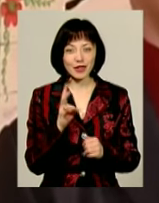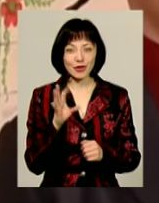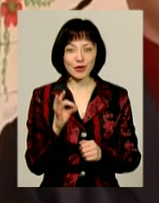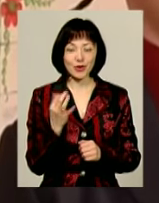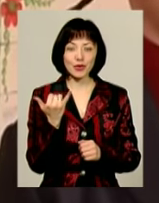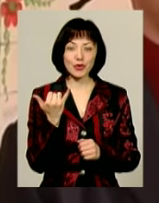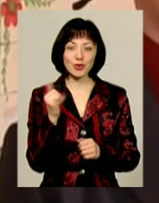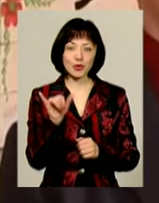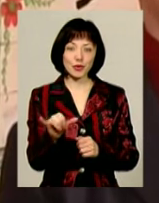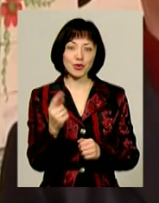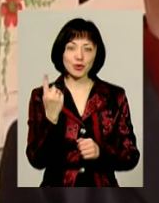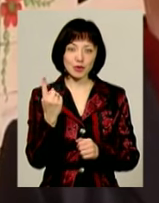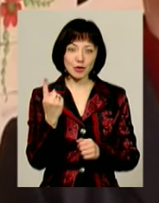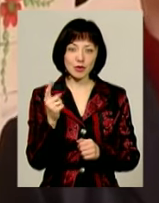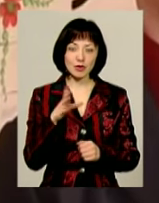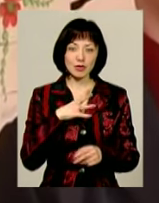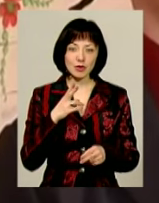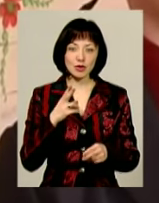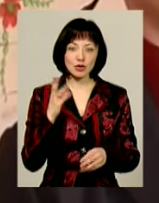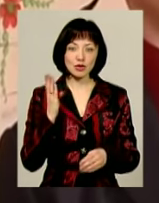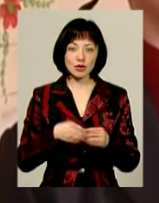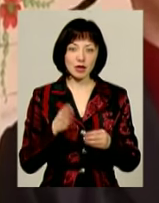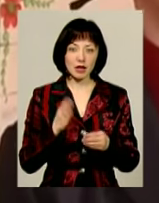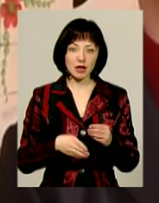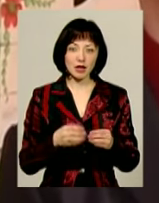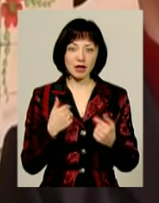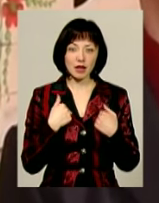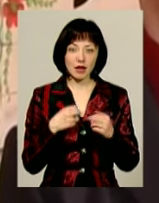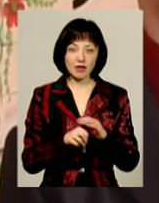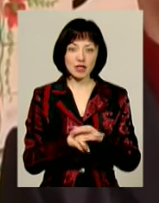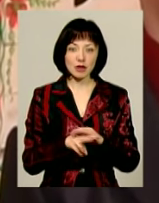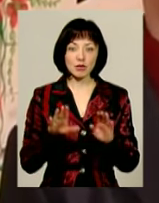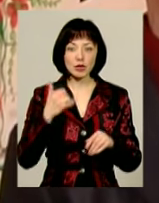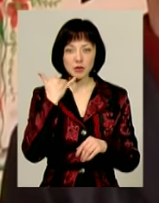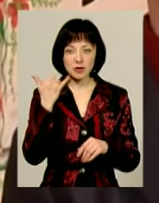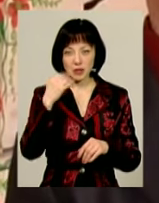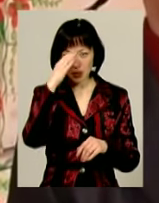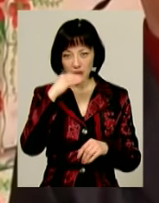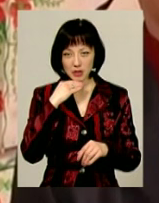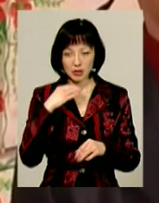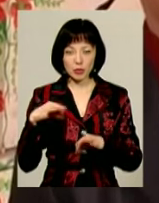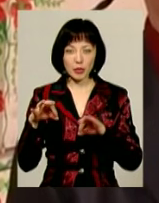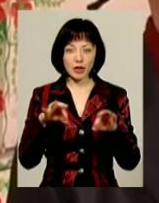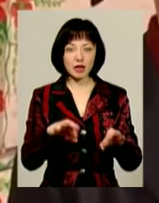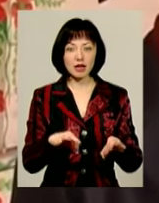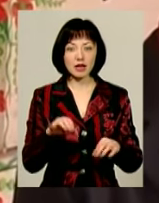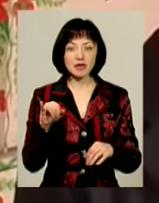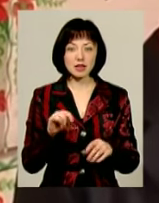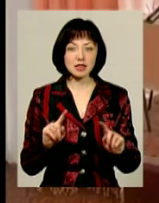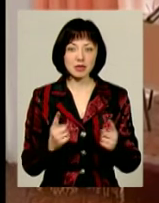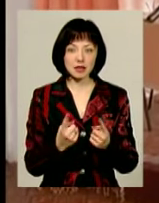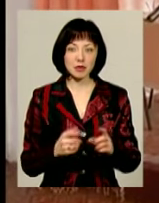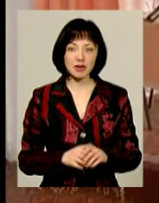них була холодна зброя сокира. І я втік. Потім подзвонив до тата. Тато приїхав і їх